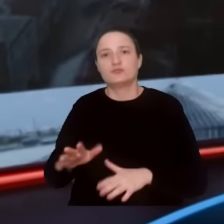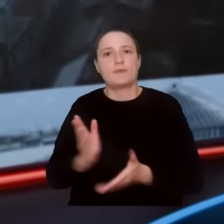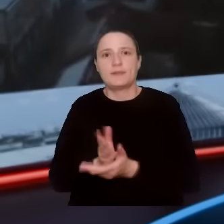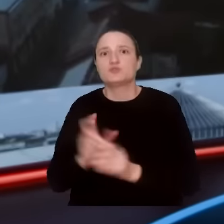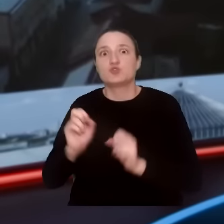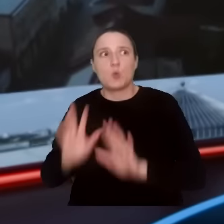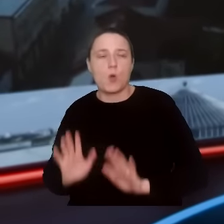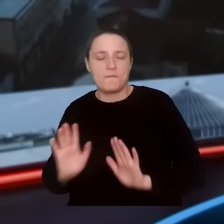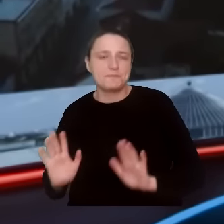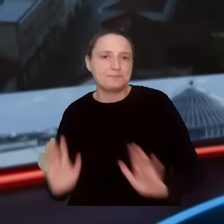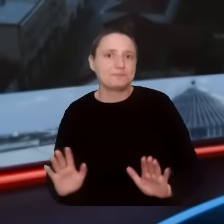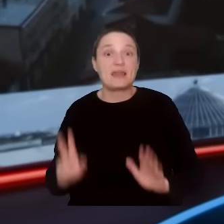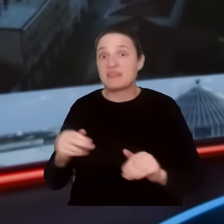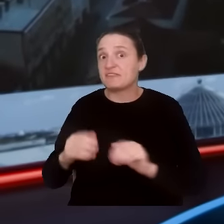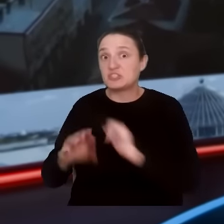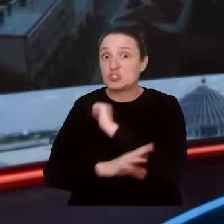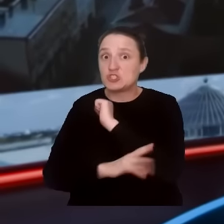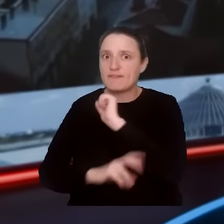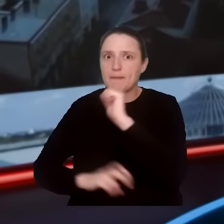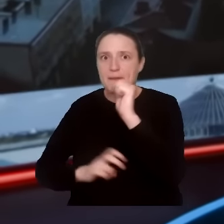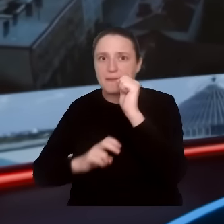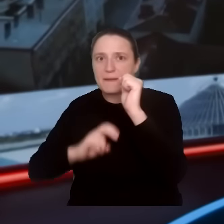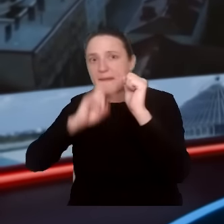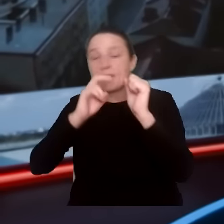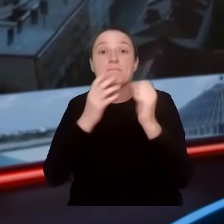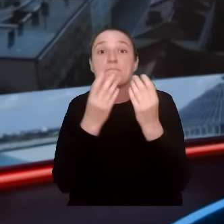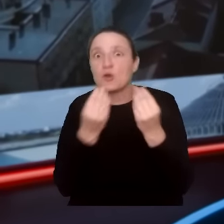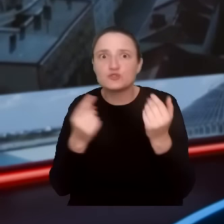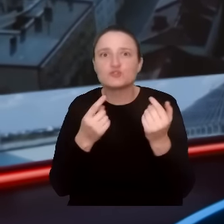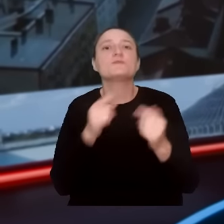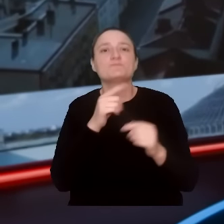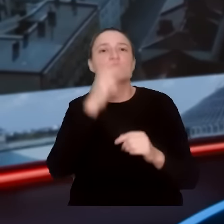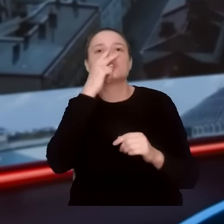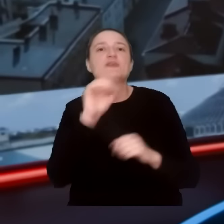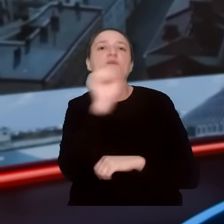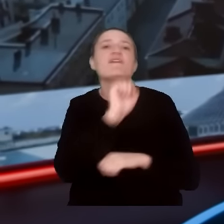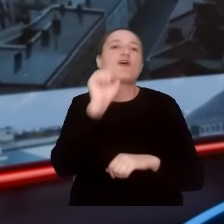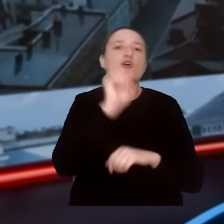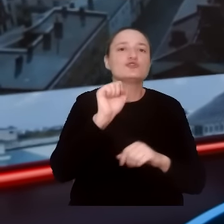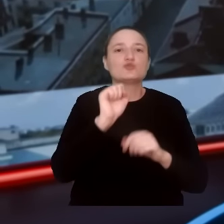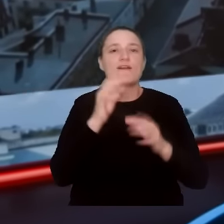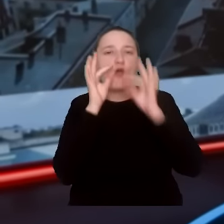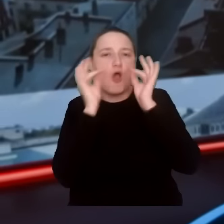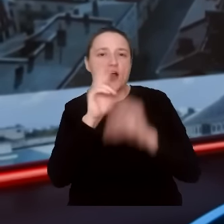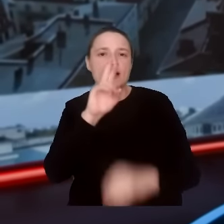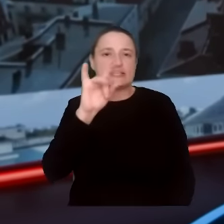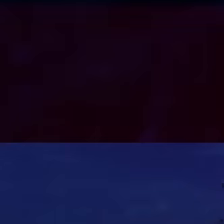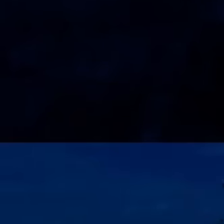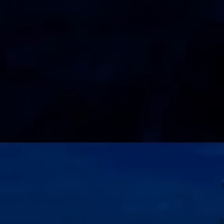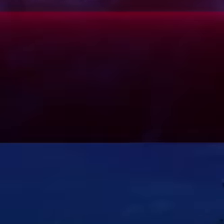momenty, gdy wejdziemy wysoko na drzewo. Po co? Podejrzymy romantyczną schadzkę wrocławskich rysi. Listy miłosne pisały ponoć